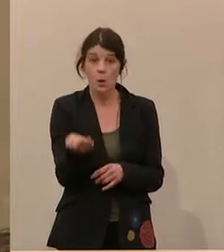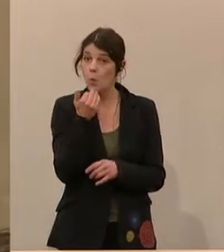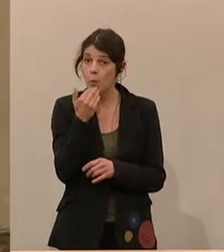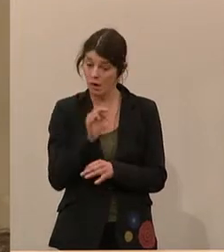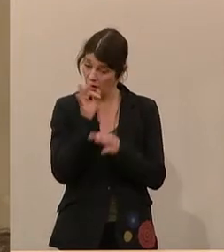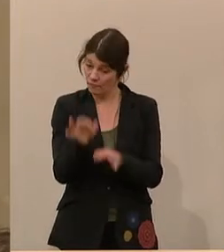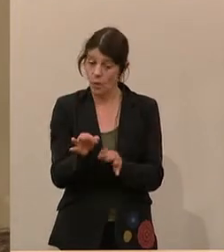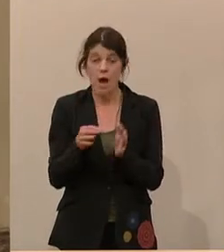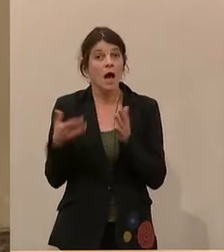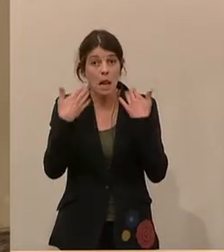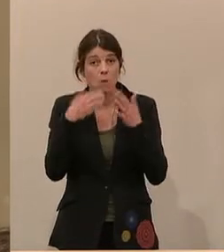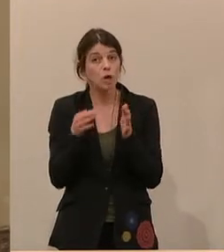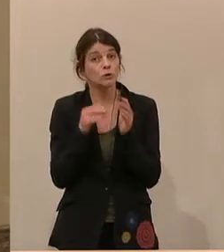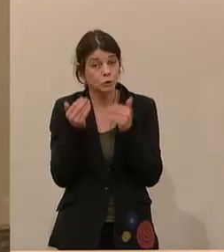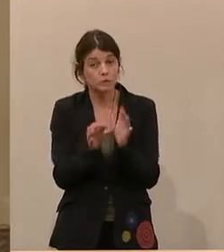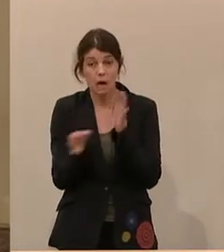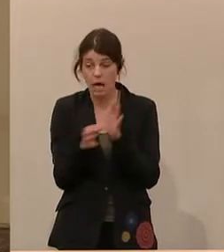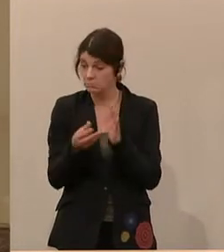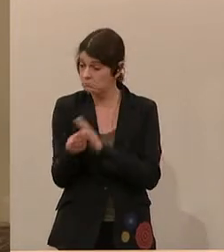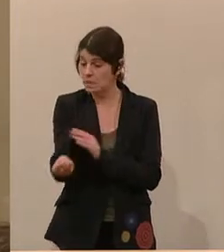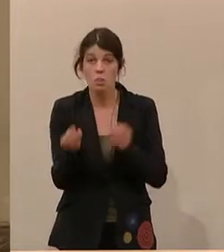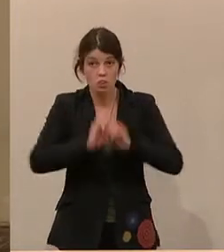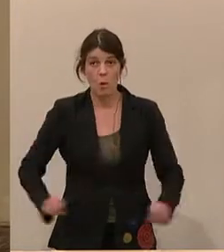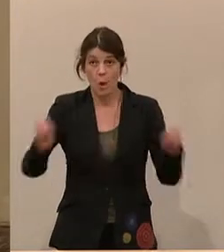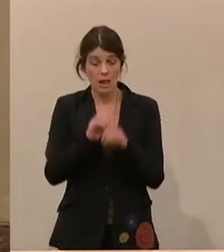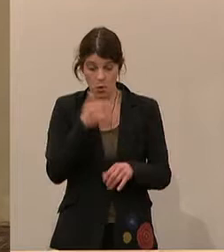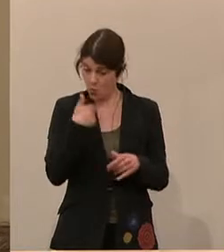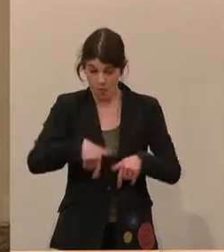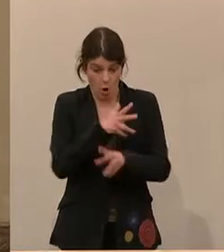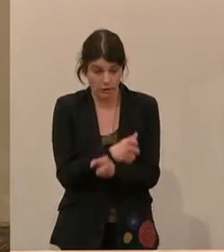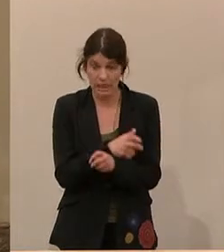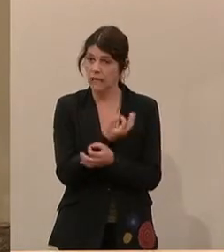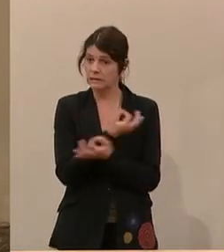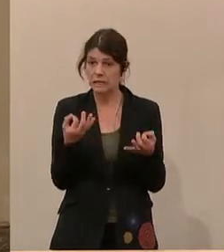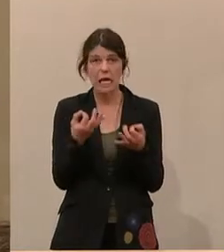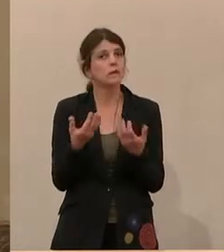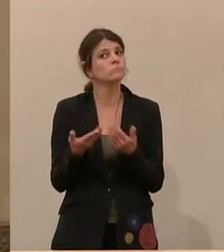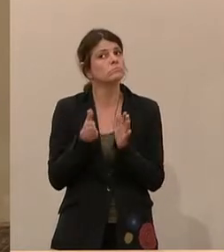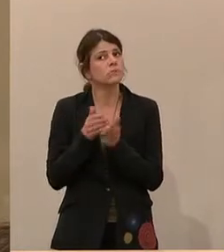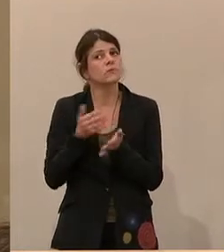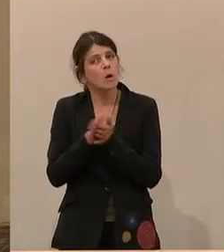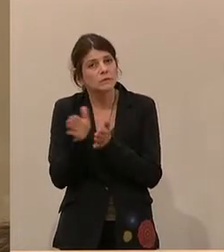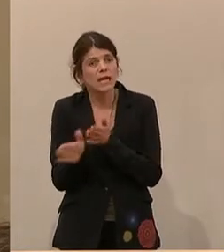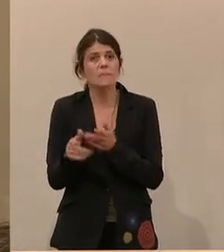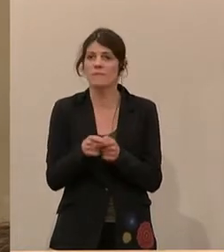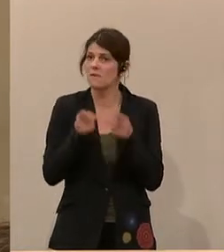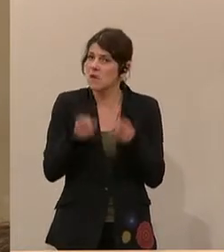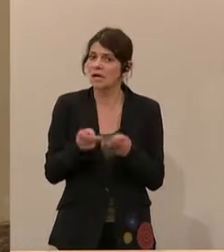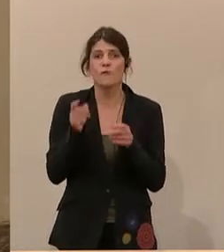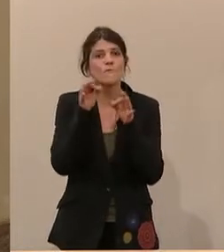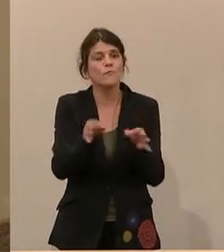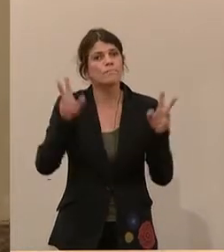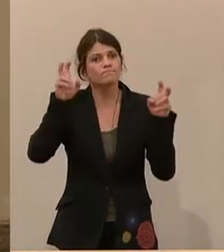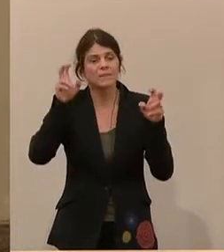Klimaschutzmaßnahmen tatsächlich geflossen. Es ist nichts geflossen in Österreich, es ist auch nichts tatsächlich real zusätzlich geflossen